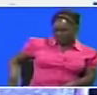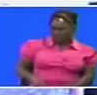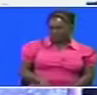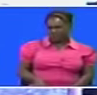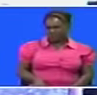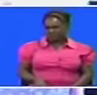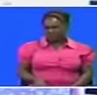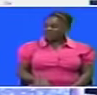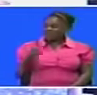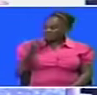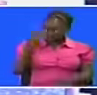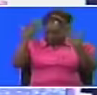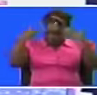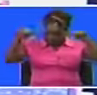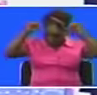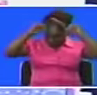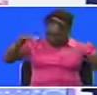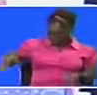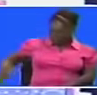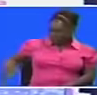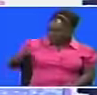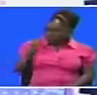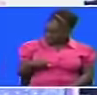Mmekula sembe. Sasa